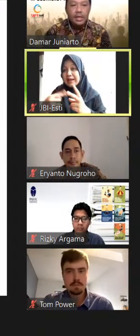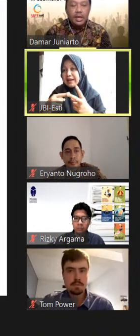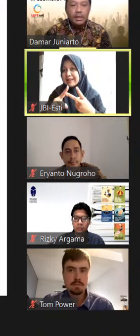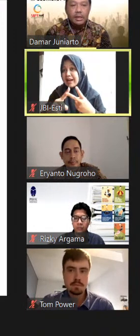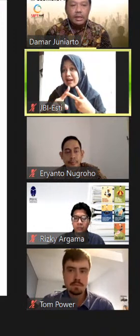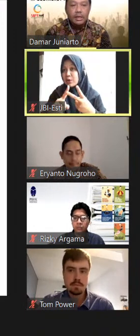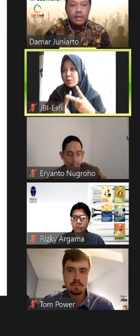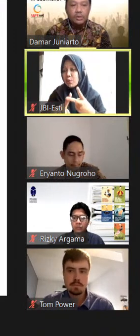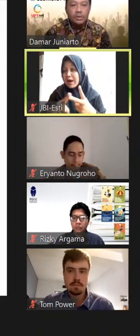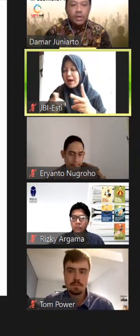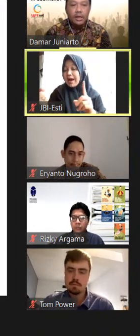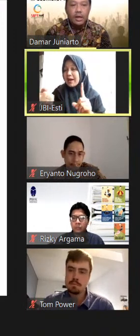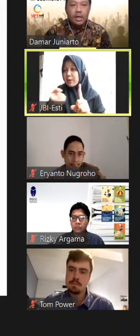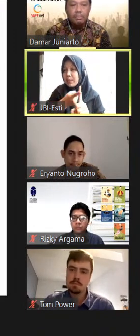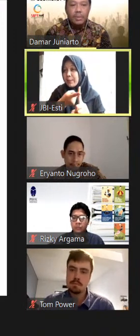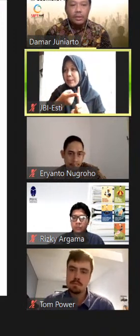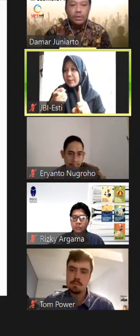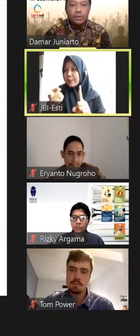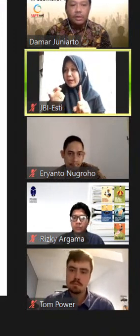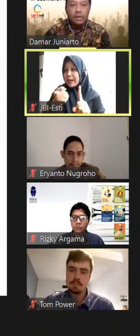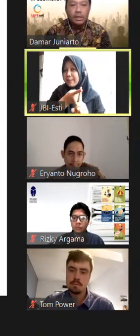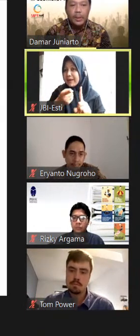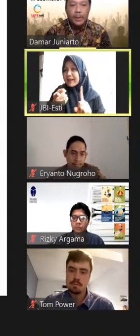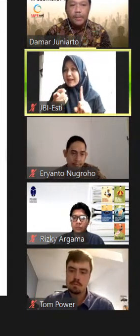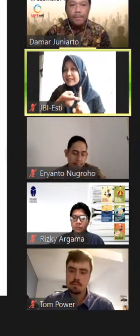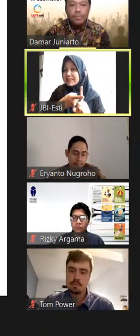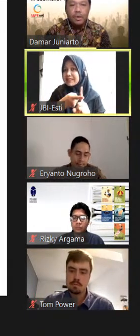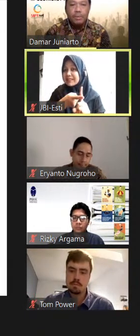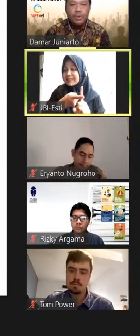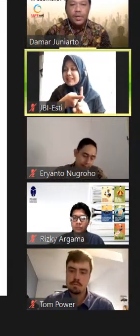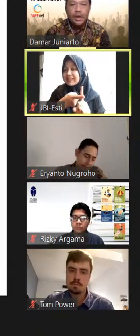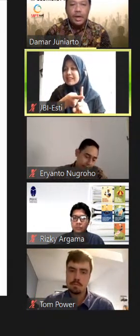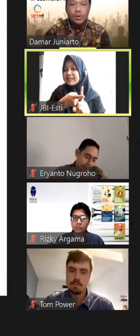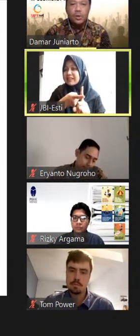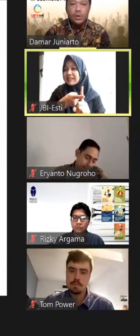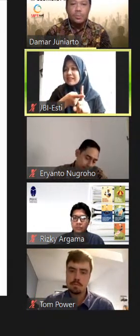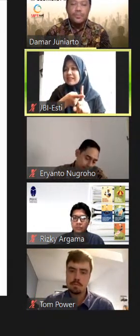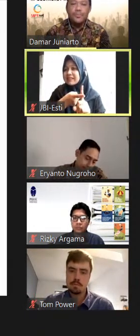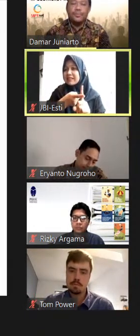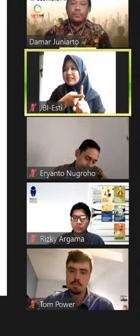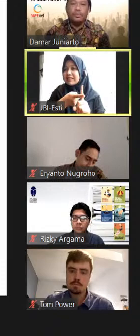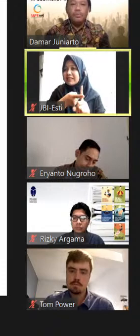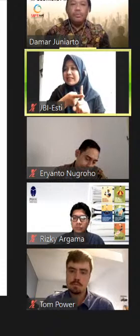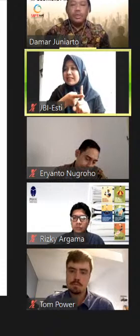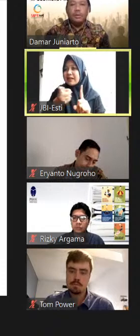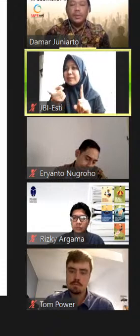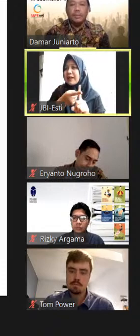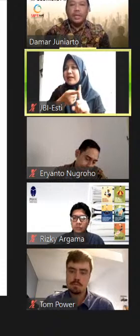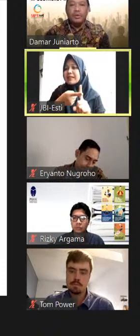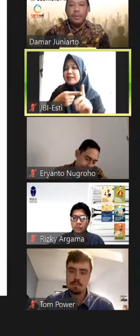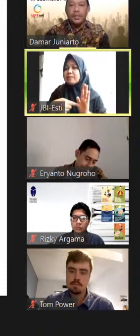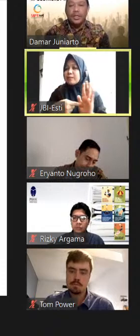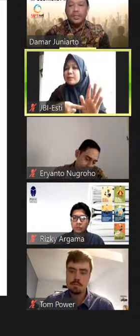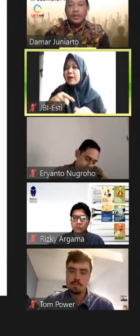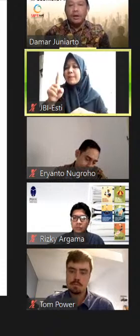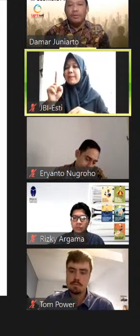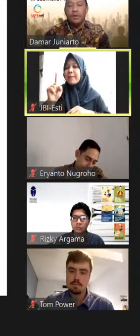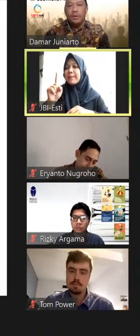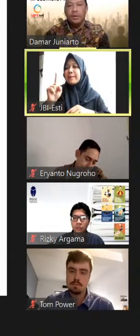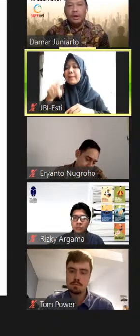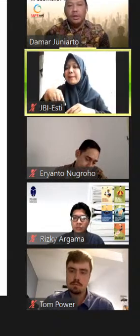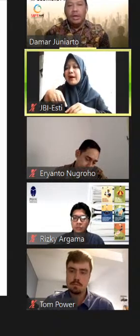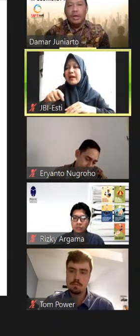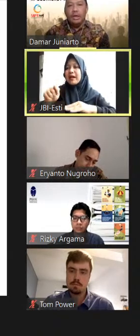represi yang ditunjukkan dalam bentuk penggunaan hukum. Bagaimana weaponization of